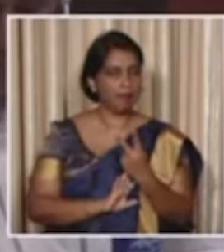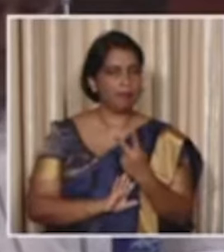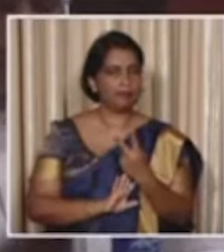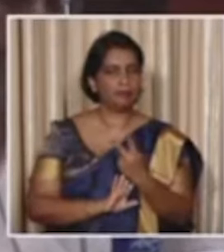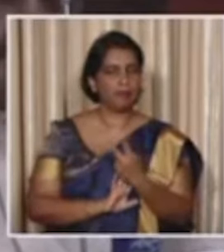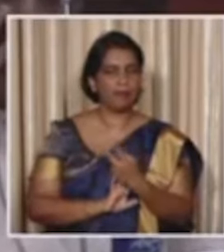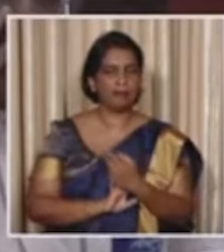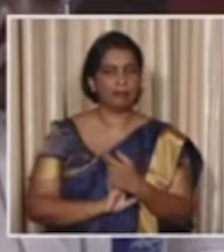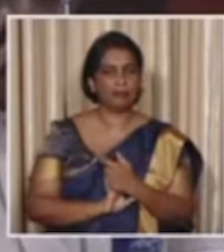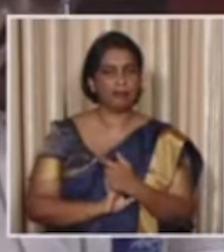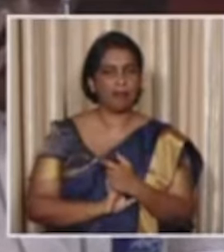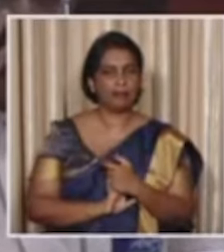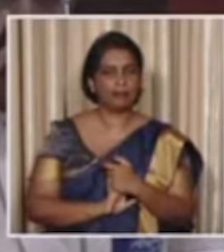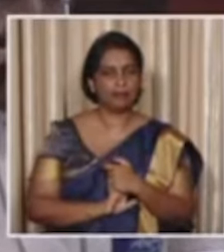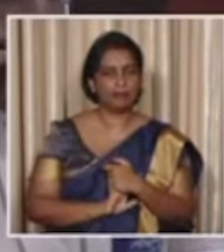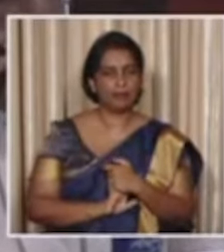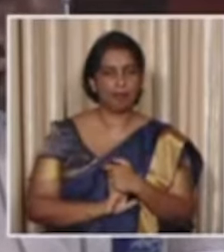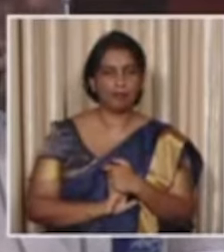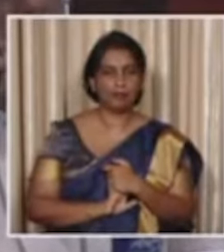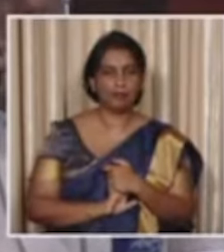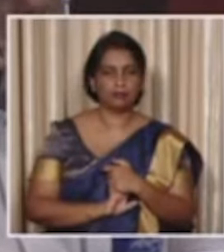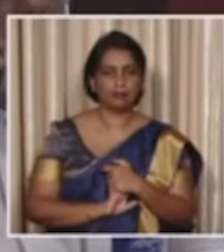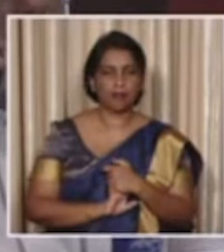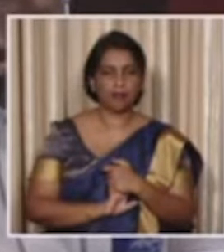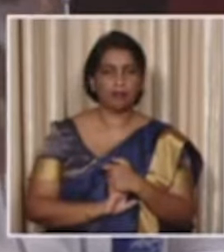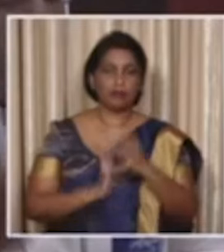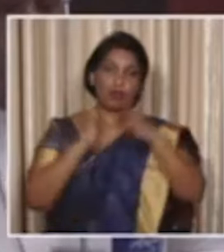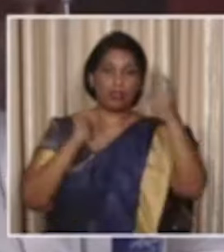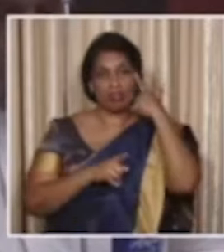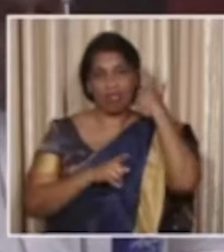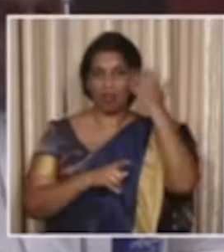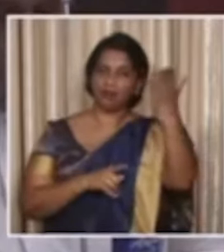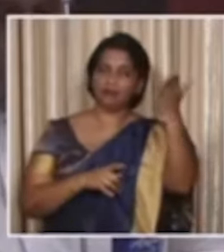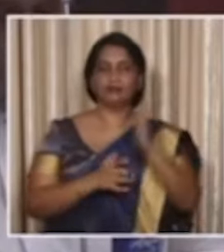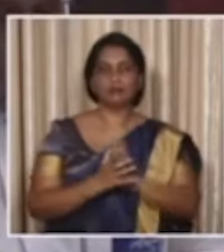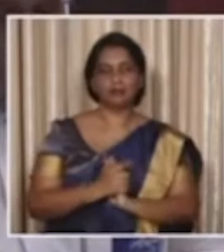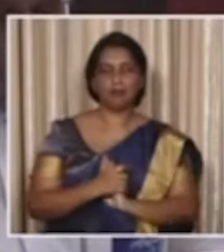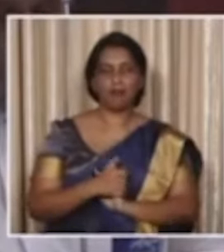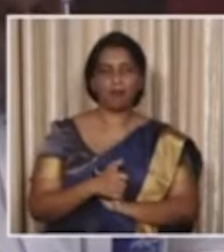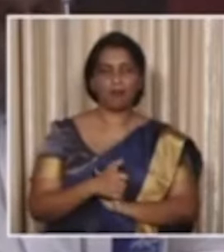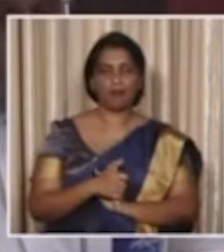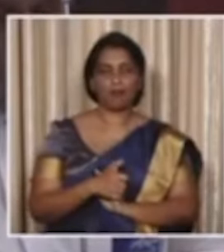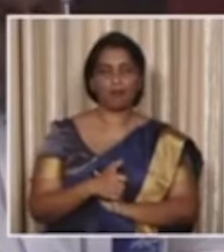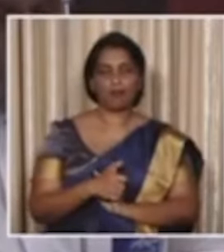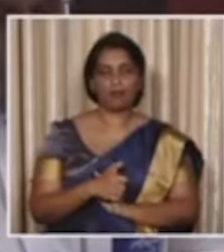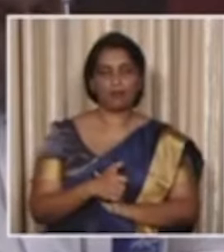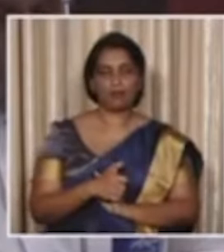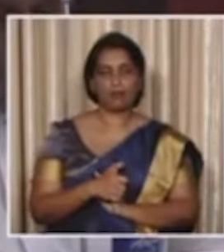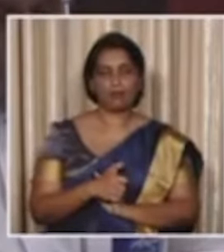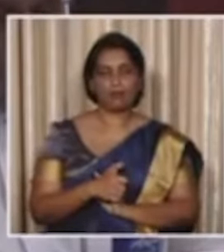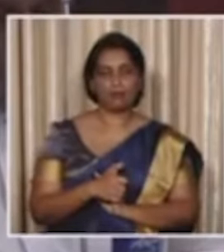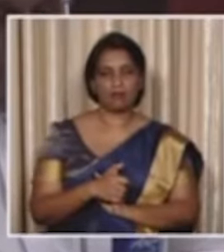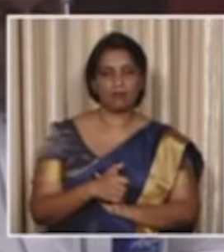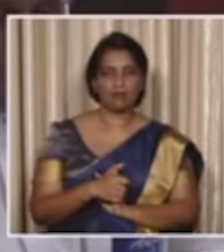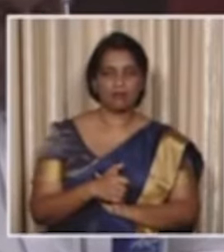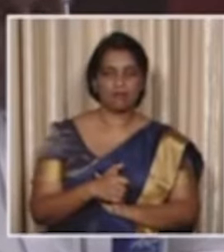නෑ රයිට් යු නෝ නෝ ලොට් ඔබතුමාද වැරදි පැත්ත අල්ලගෙන නොමිනේෂන් නෑ හොදේ වැරදි පැත්ත අල්ලගෙන නොමිනේෂන්